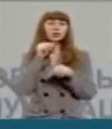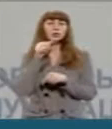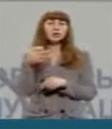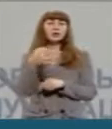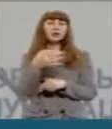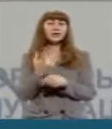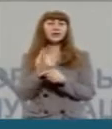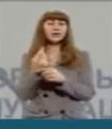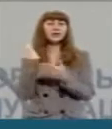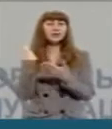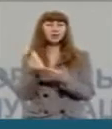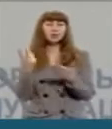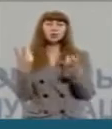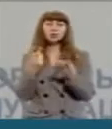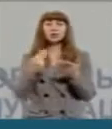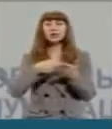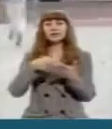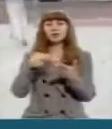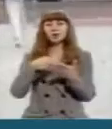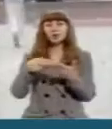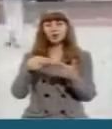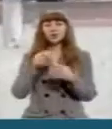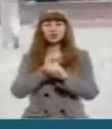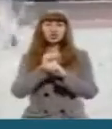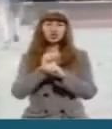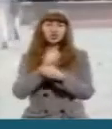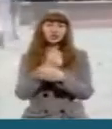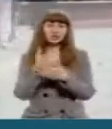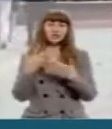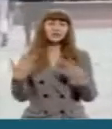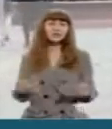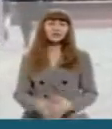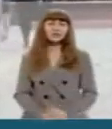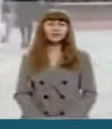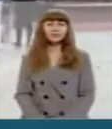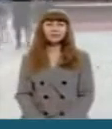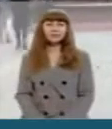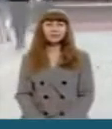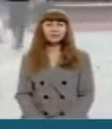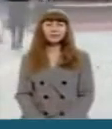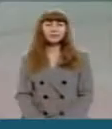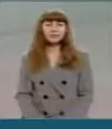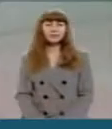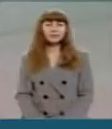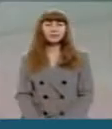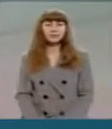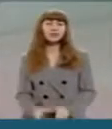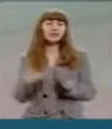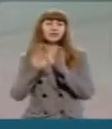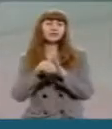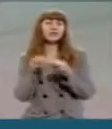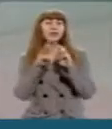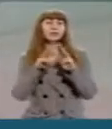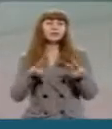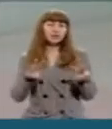томографиялық зерттеулер жүргізу жұмыстары ұйымдастырылуда. Қостанайлық дәрігерлер тұрғындарға аса қажеттілік болмаса облыс аумағында қозғалысты